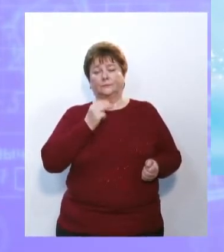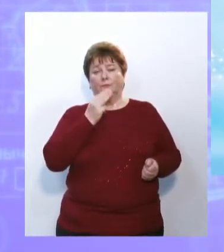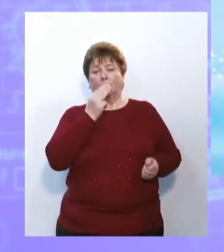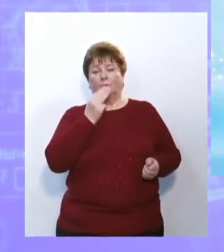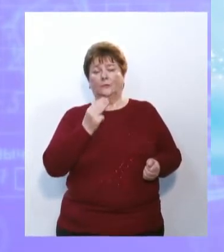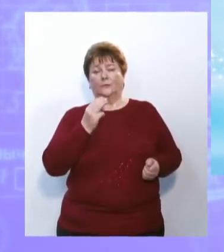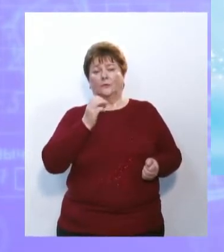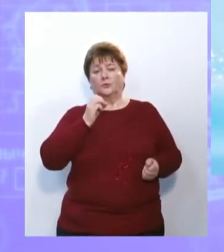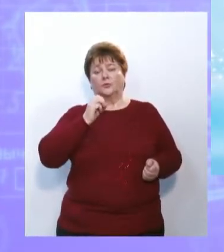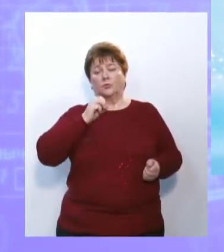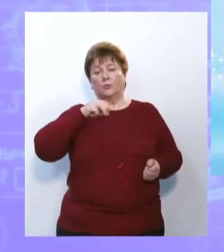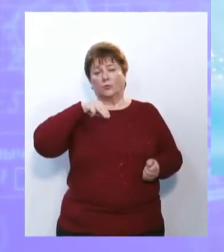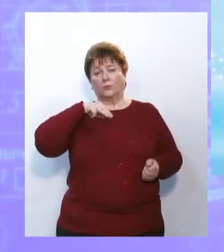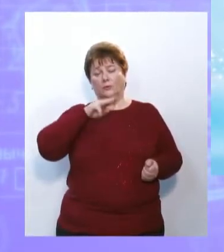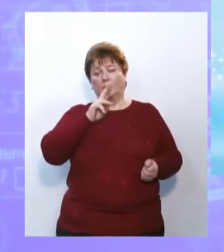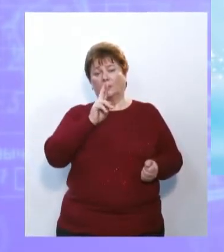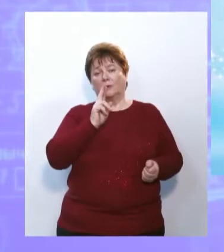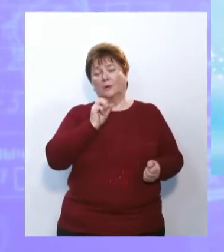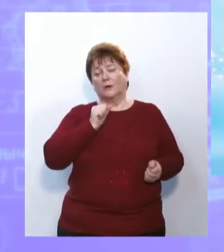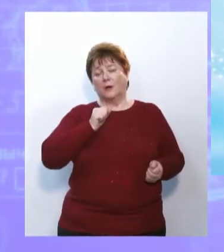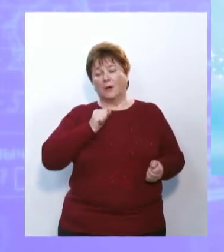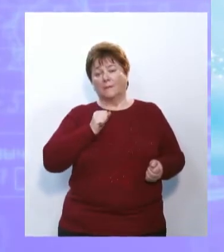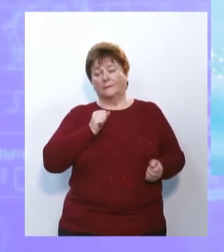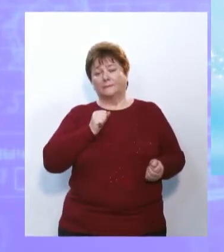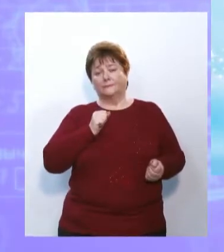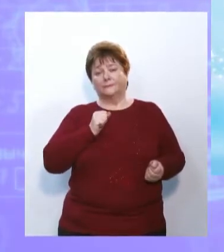ЧЁТ, КА,